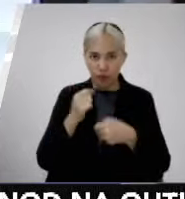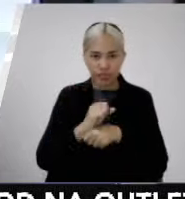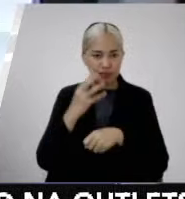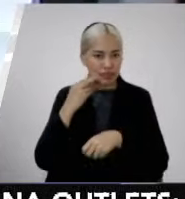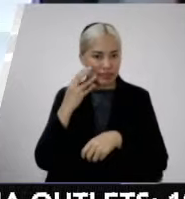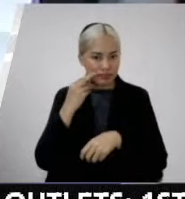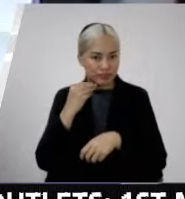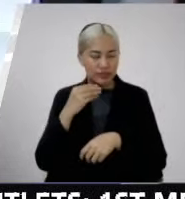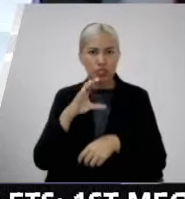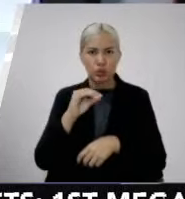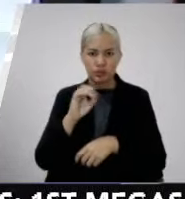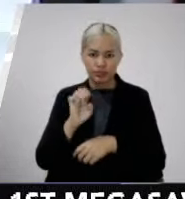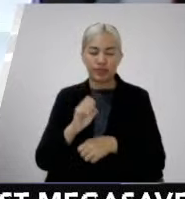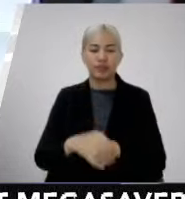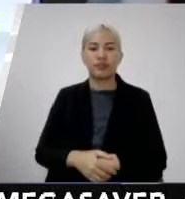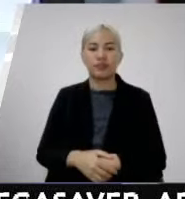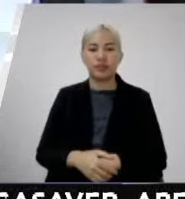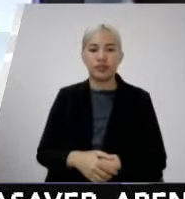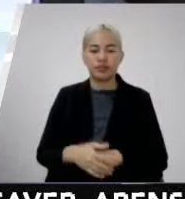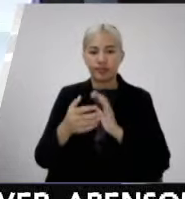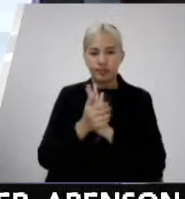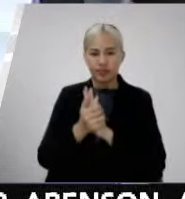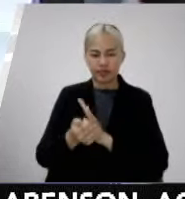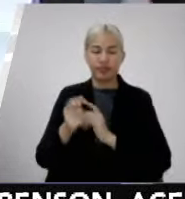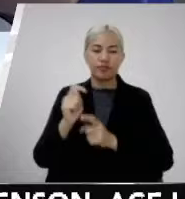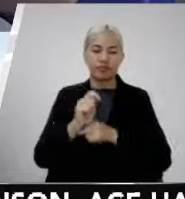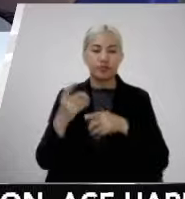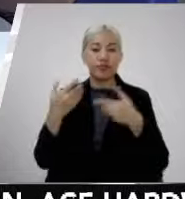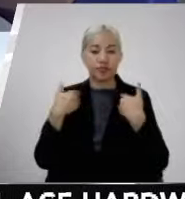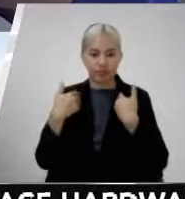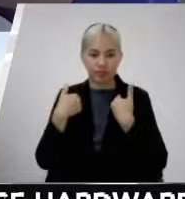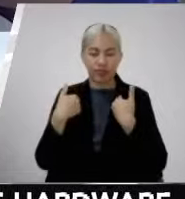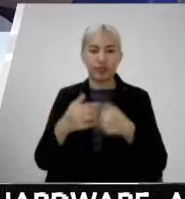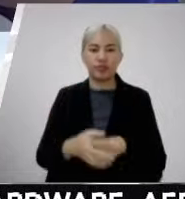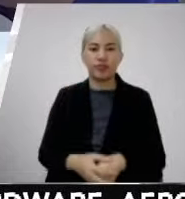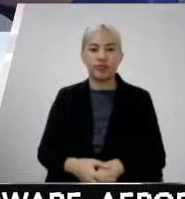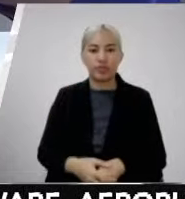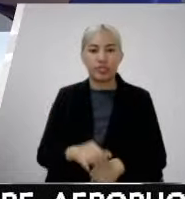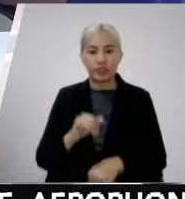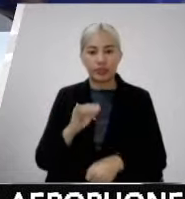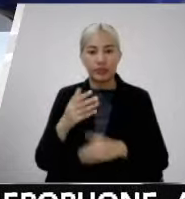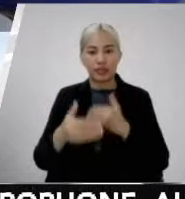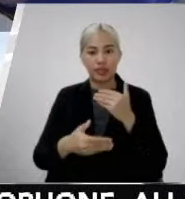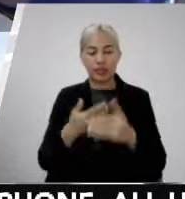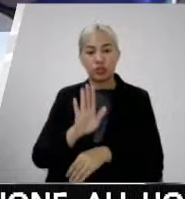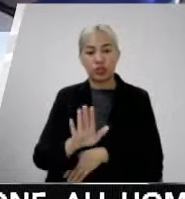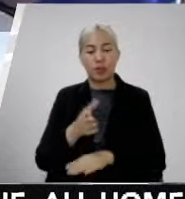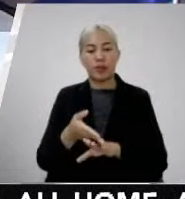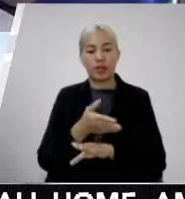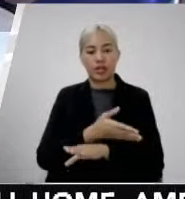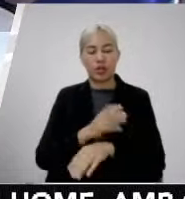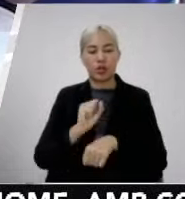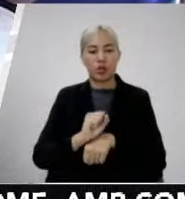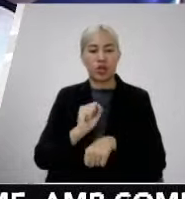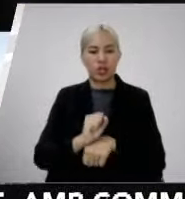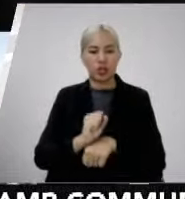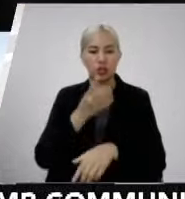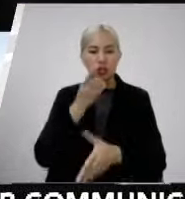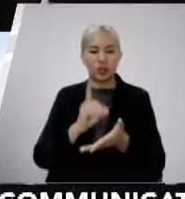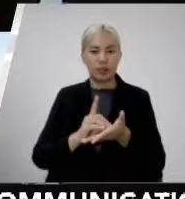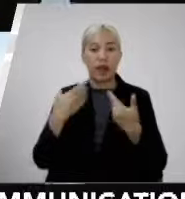and demonstration ang TESDA. Sa mga magpoproseso naman ng kanilang pre-employment documents, may one-stop shop din ang